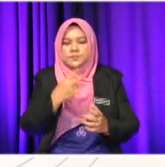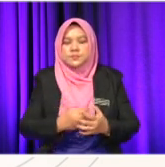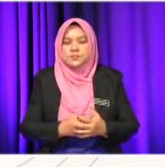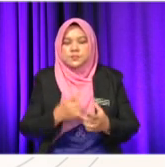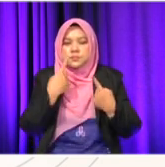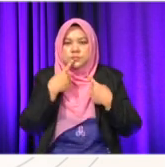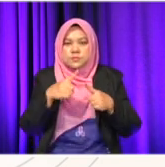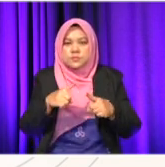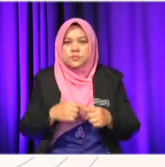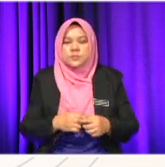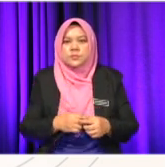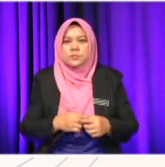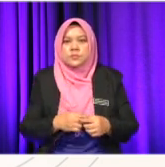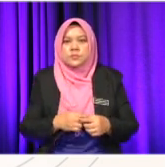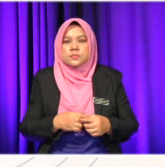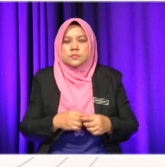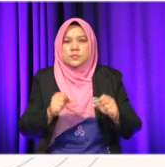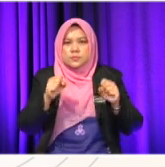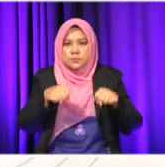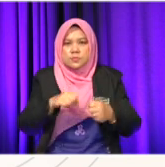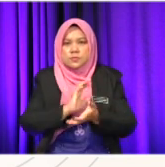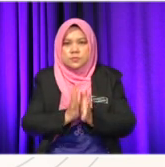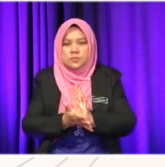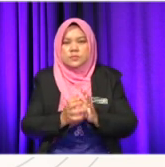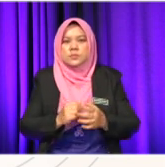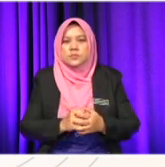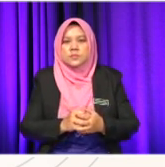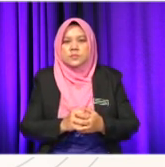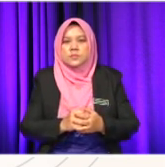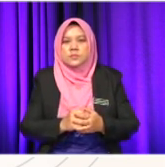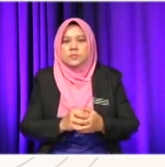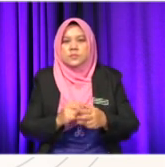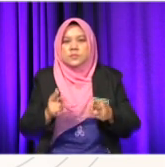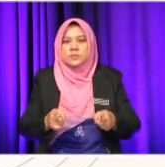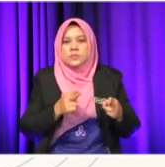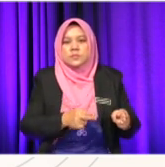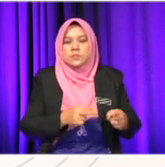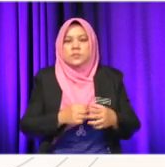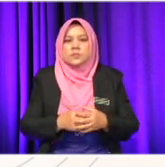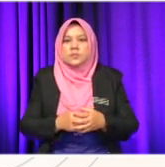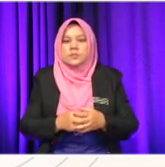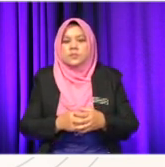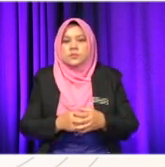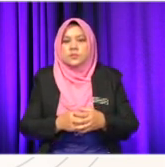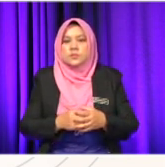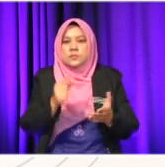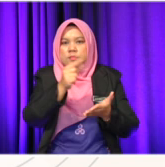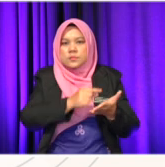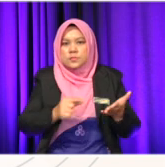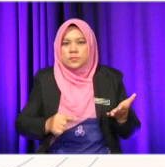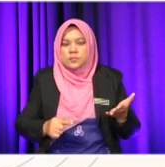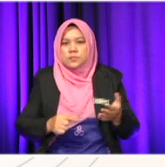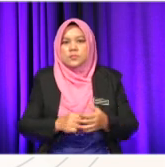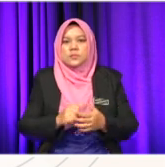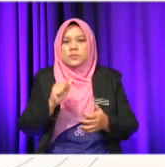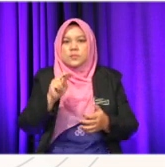Oke boleh jadi pengurus Project Oke boleh jadi pakar isi kandungan boleh jadi pakai grafik boleh jadi juru